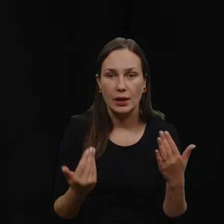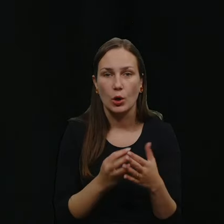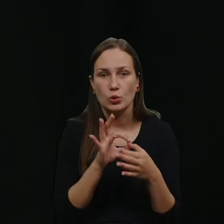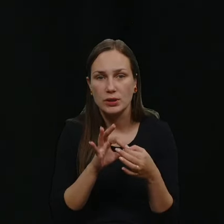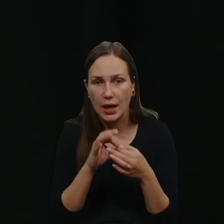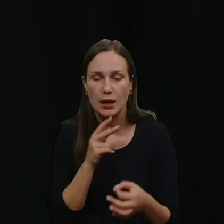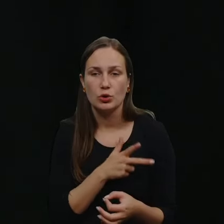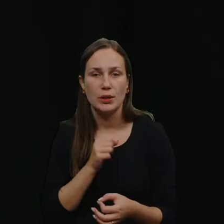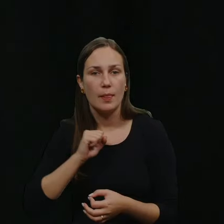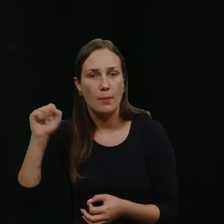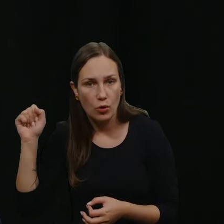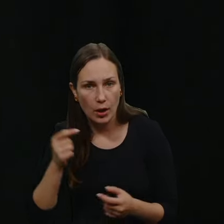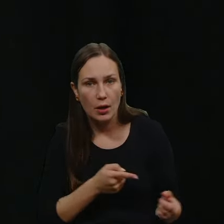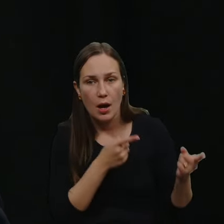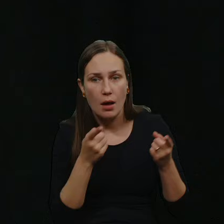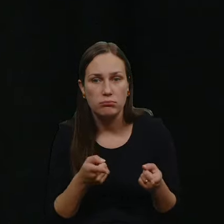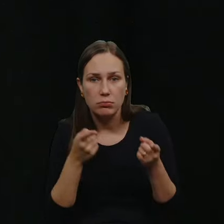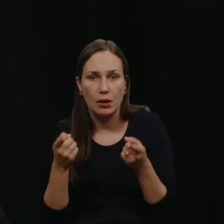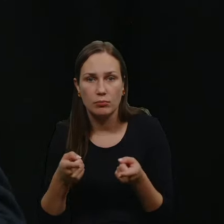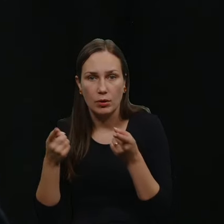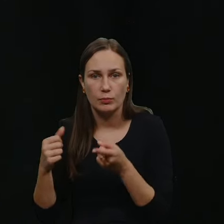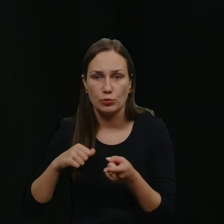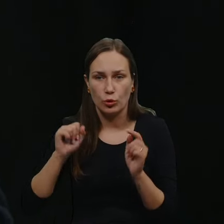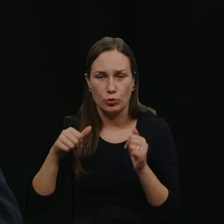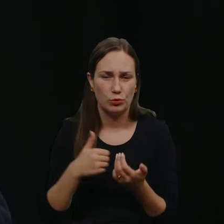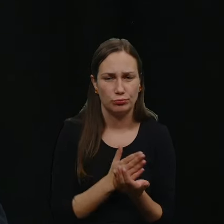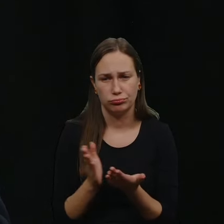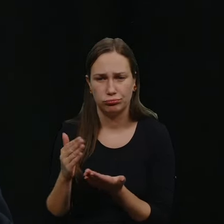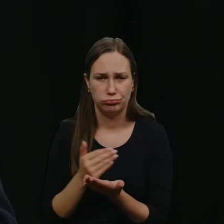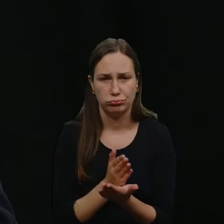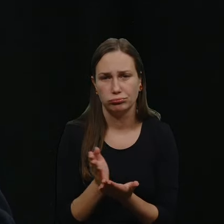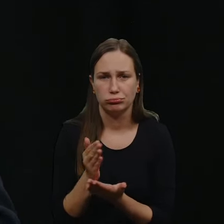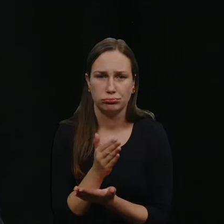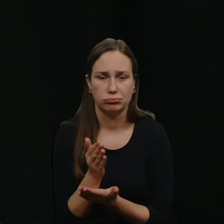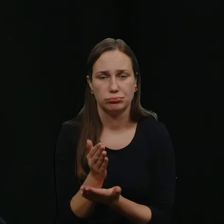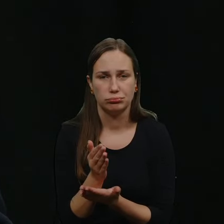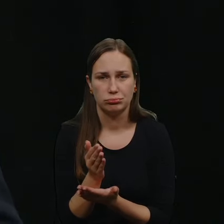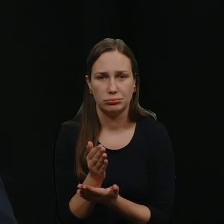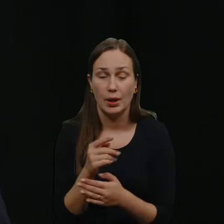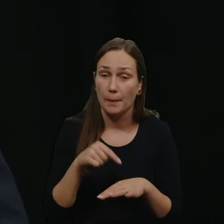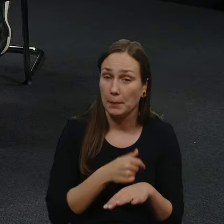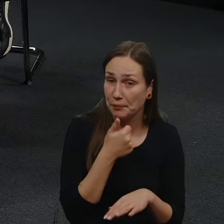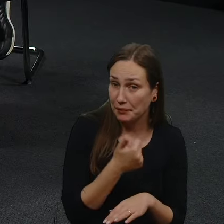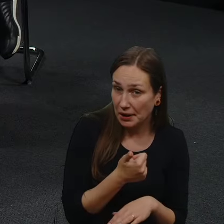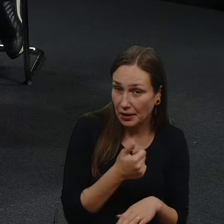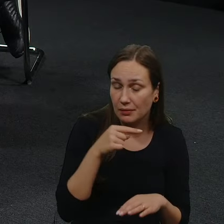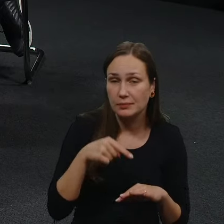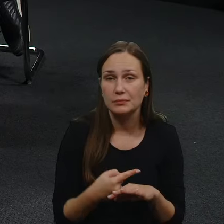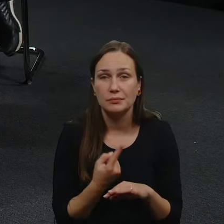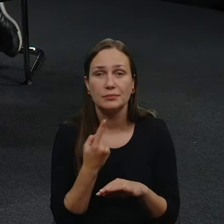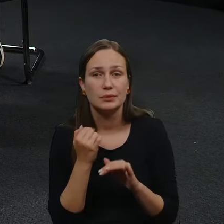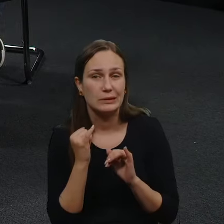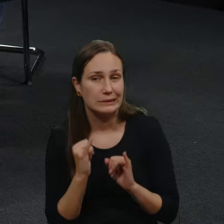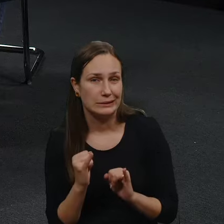sąjunga, socialdemokratai, tai reiškia žmogus, kuris gali laviruoti ir labai, taip žinot. Kartais gerai, kartais ir